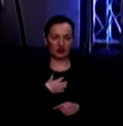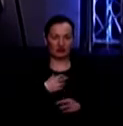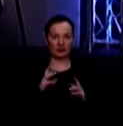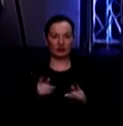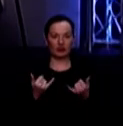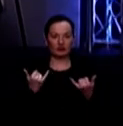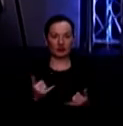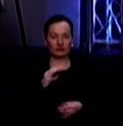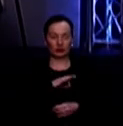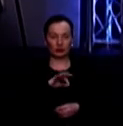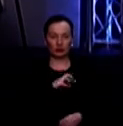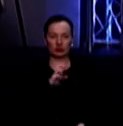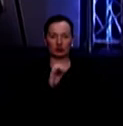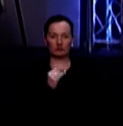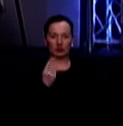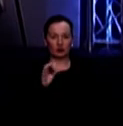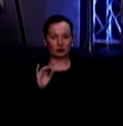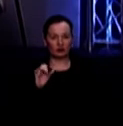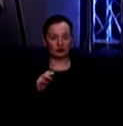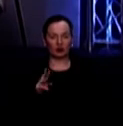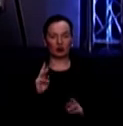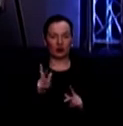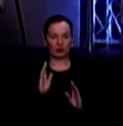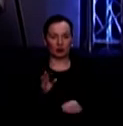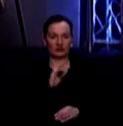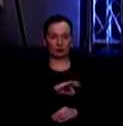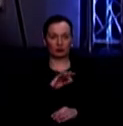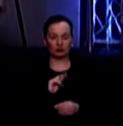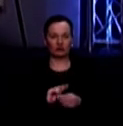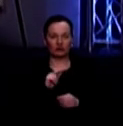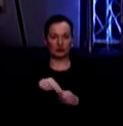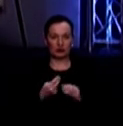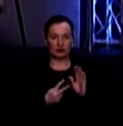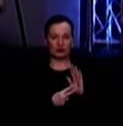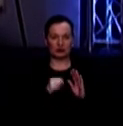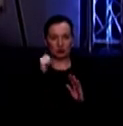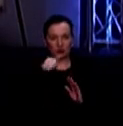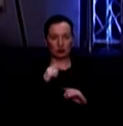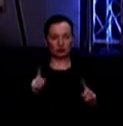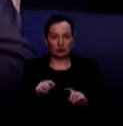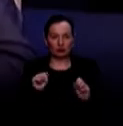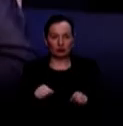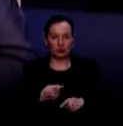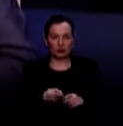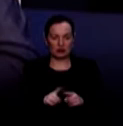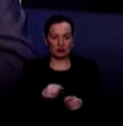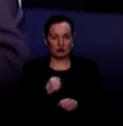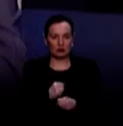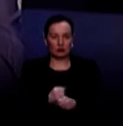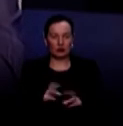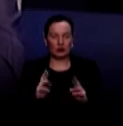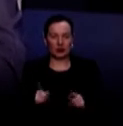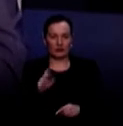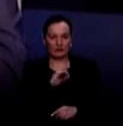зараз використовують бішофіт, і як його будуть використовувати через 7 років? Що можна з цим зробити? Да. Як використати